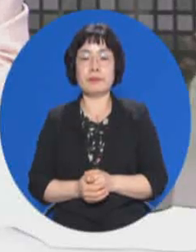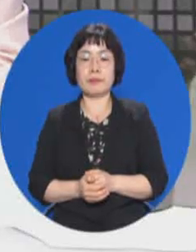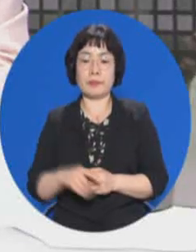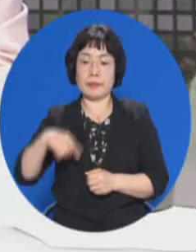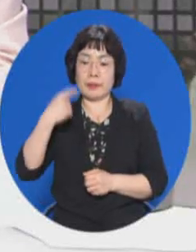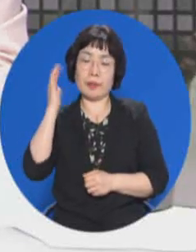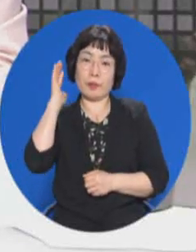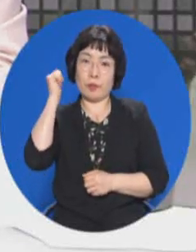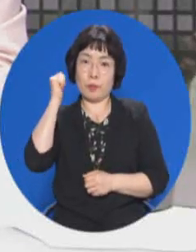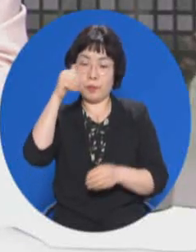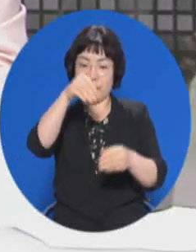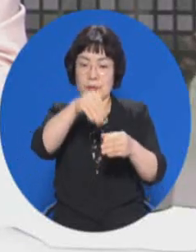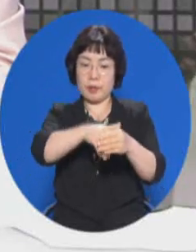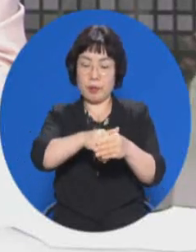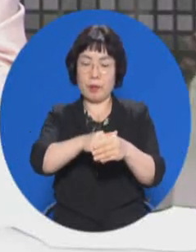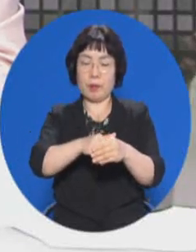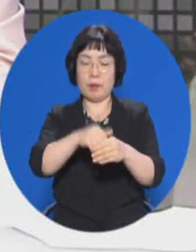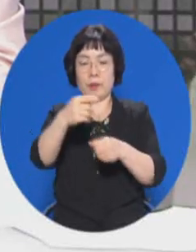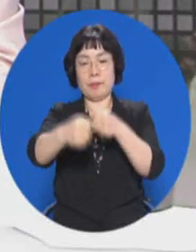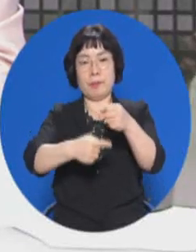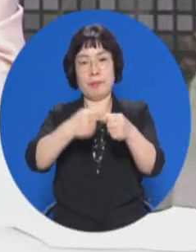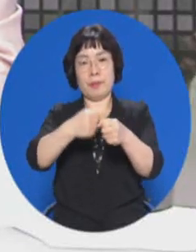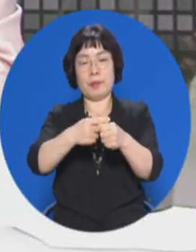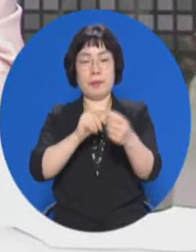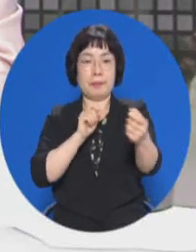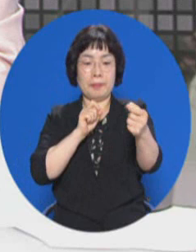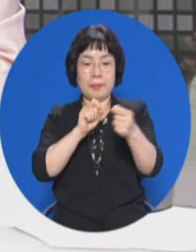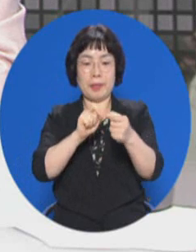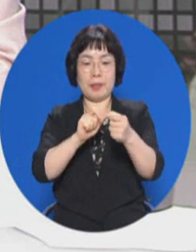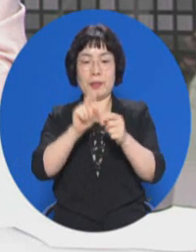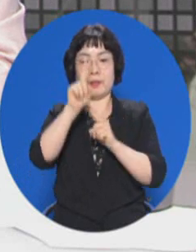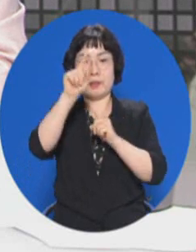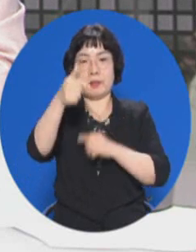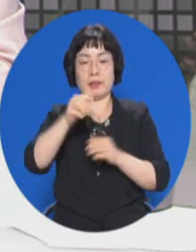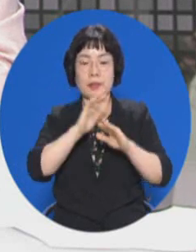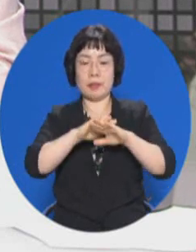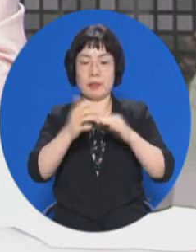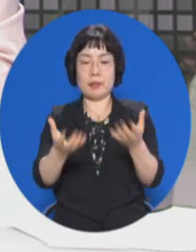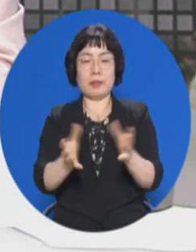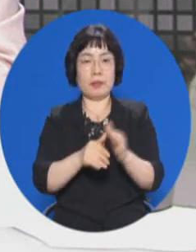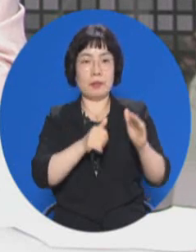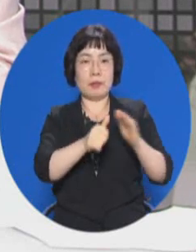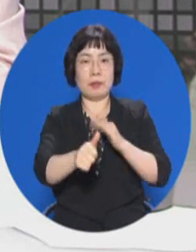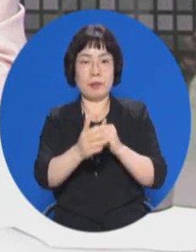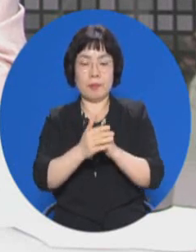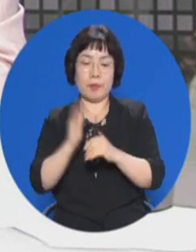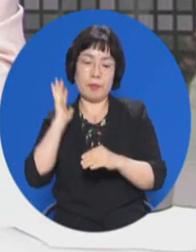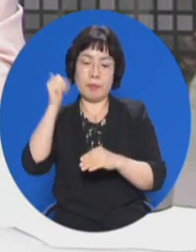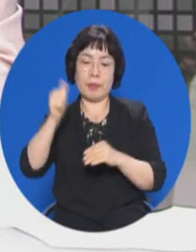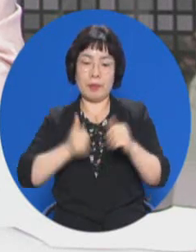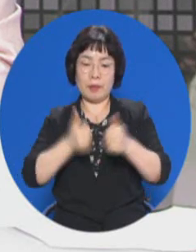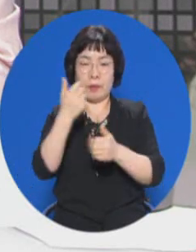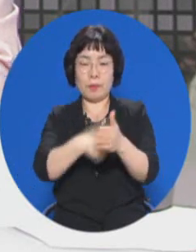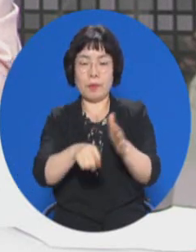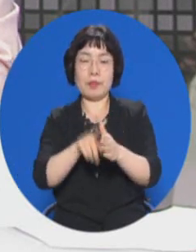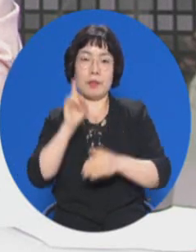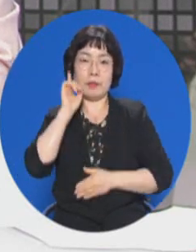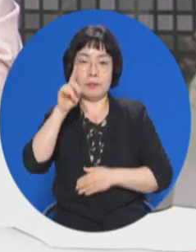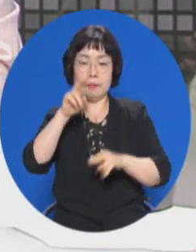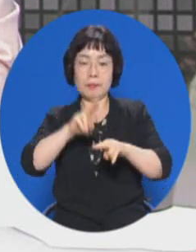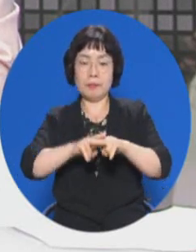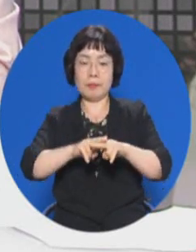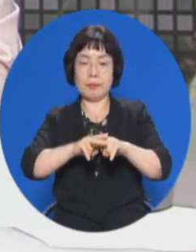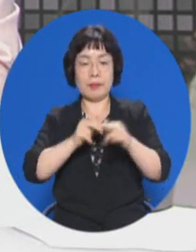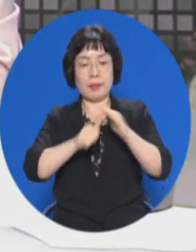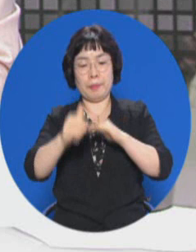차기 대통령 선거가 어느덧 1년 앞으로 다가왔습니다. 이낙연 민주당 대표도 대선 경쟁에 뛰어들기 위해 내일 대표직을